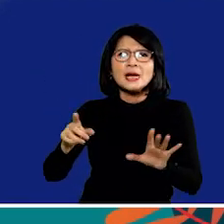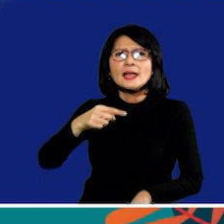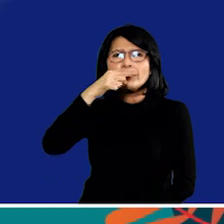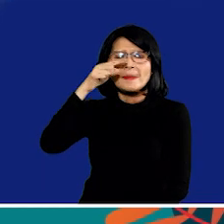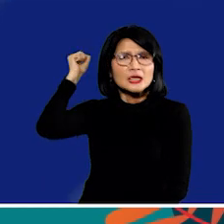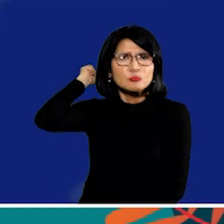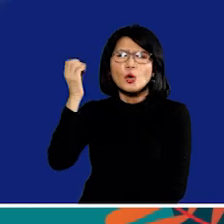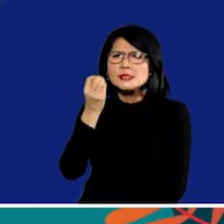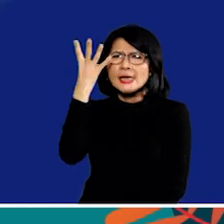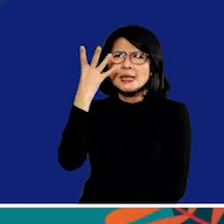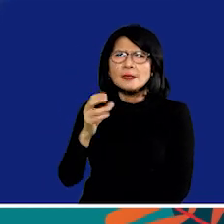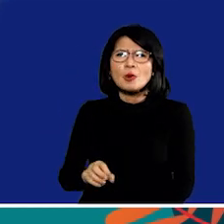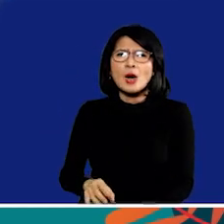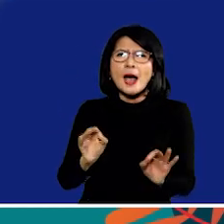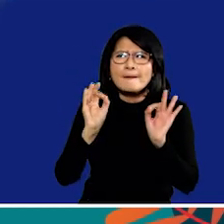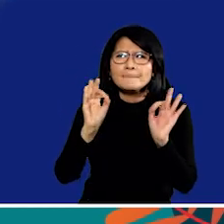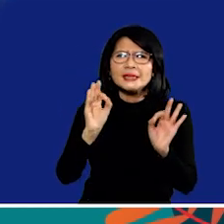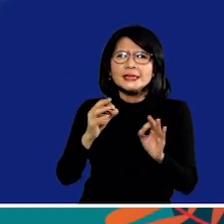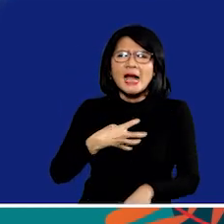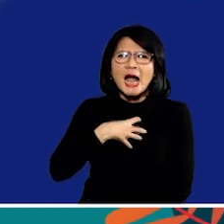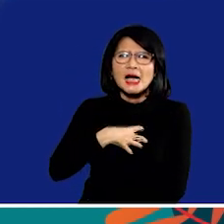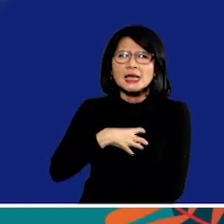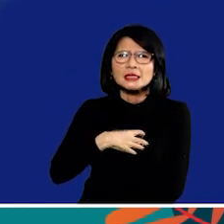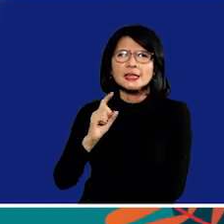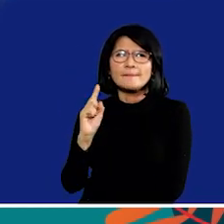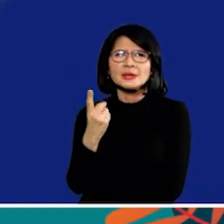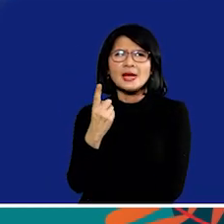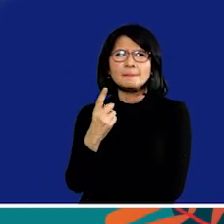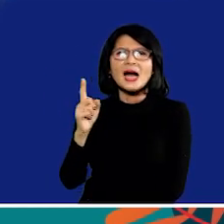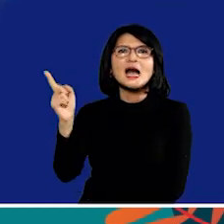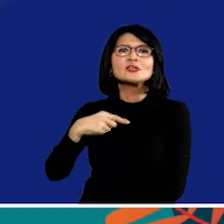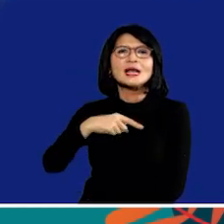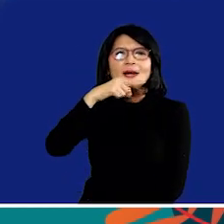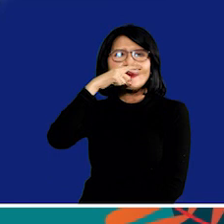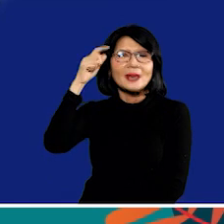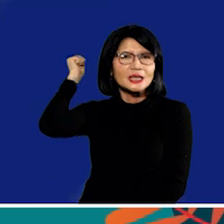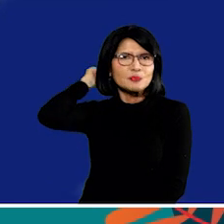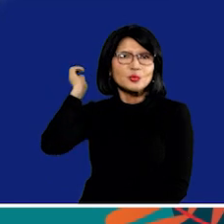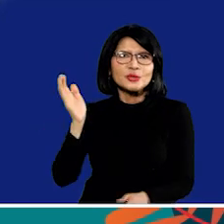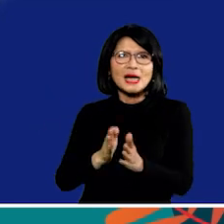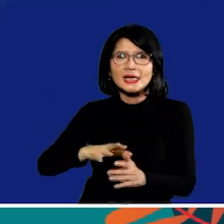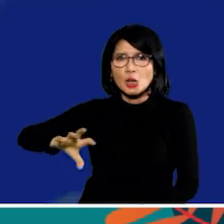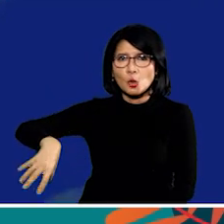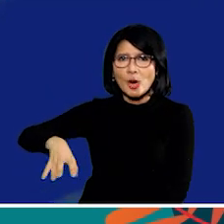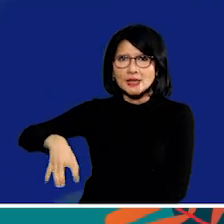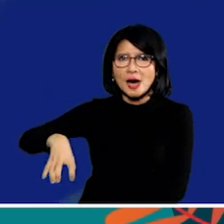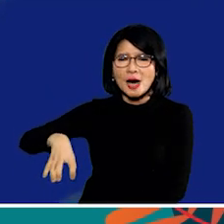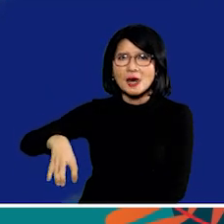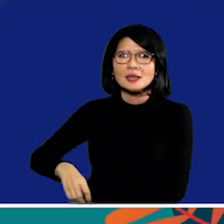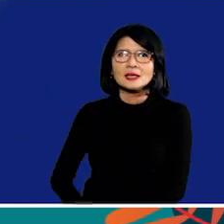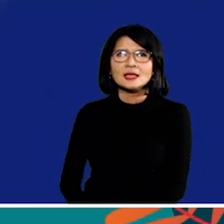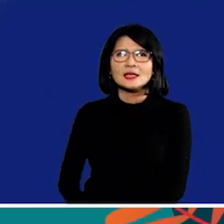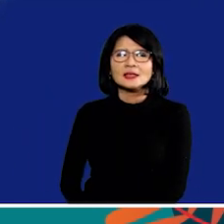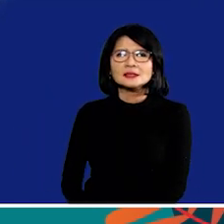menyadari bahwa pendidikan karakter itu pertama datang dari orang tua dan keluarga. Dan itu adalah hal yang